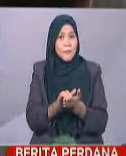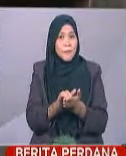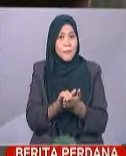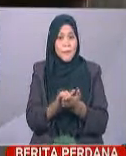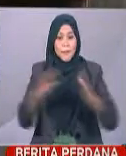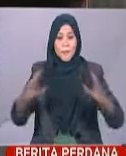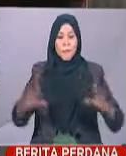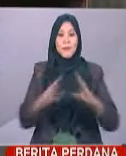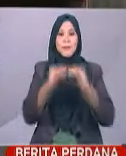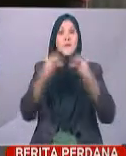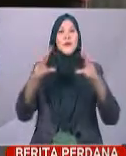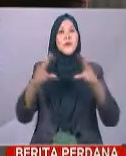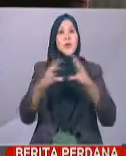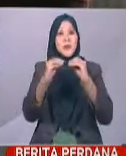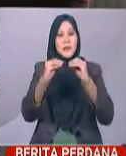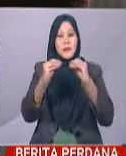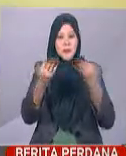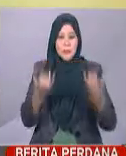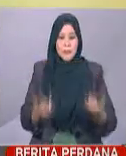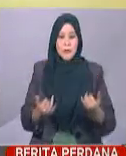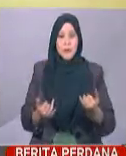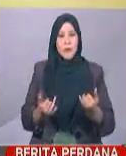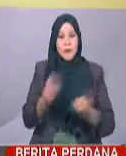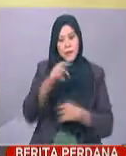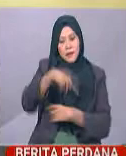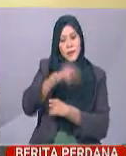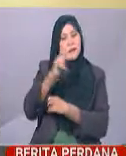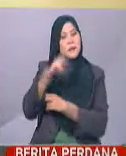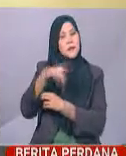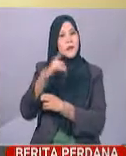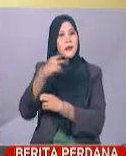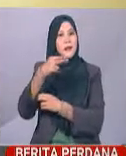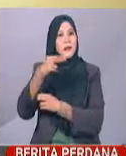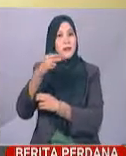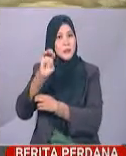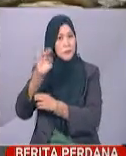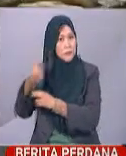putusan mesyuarat hari ini bahawa KPDN HEP